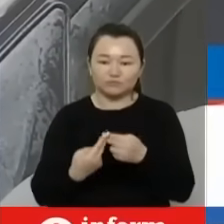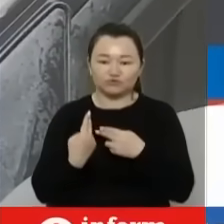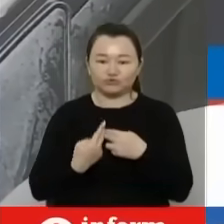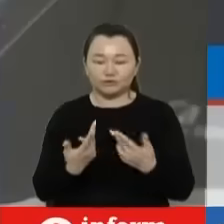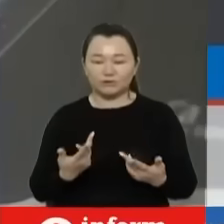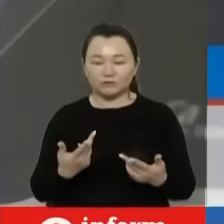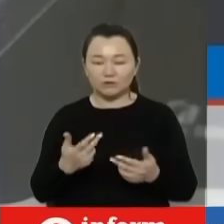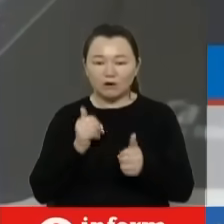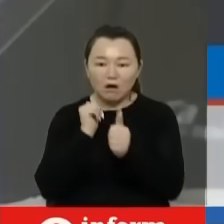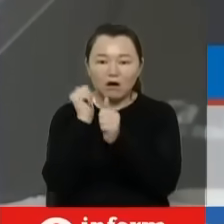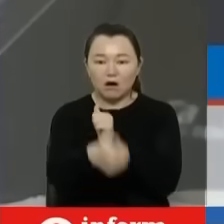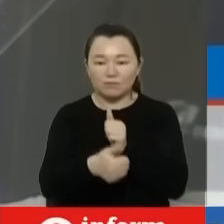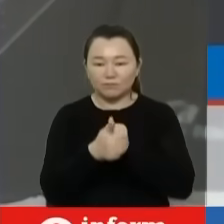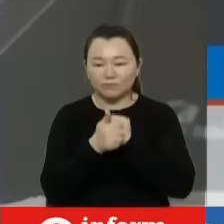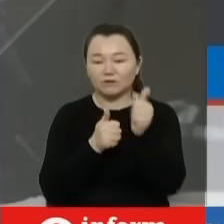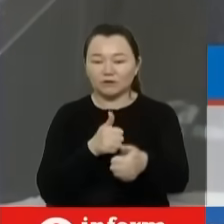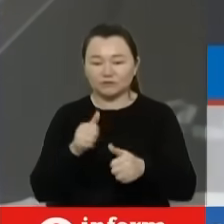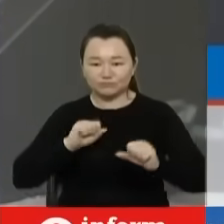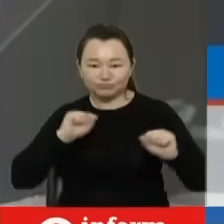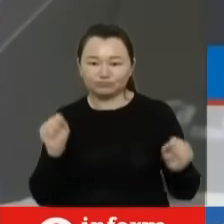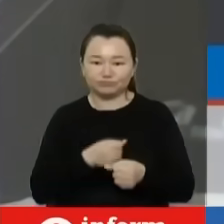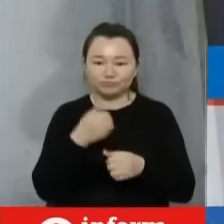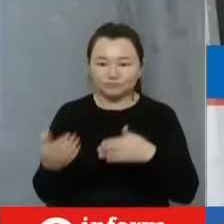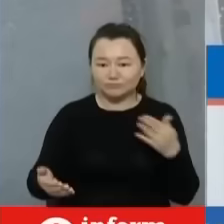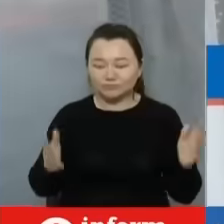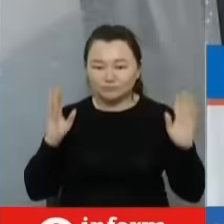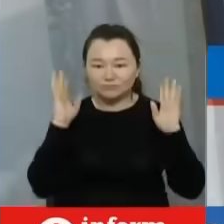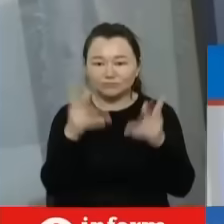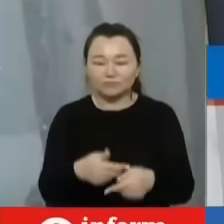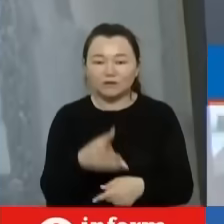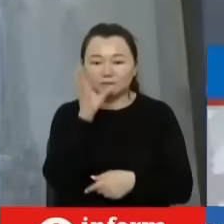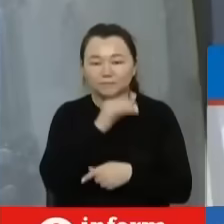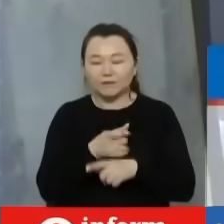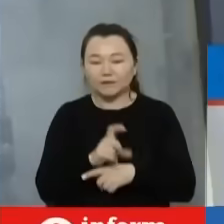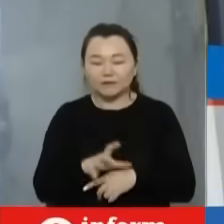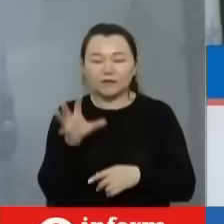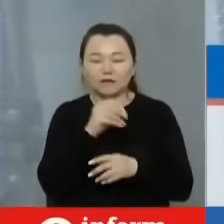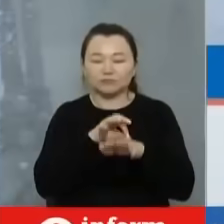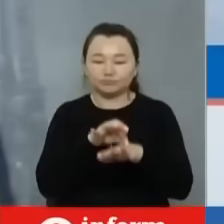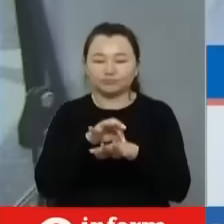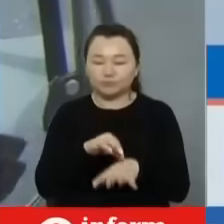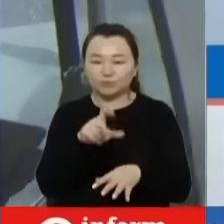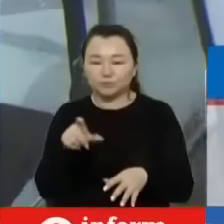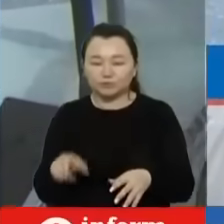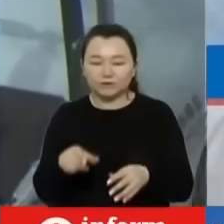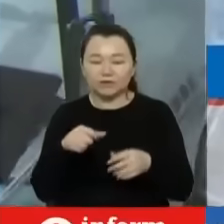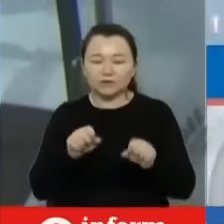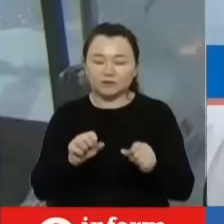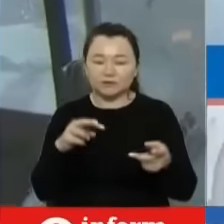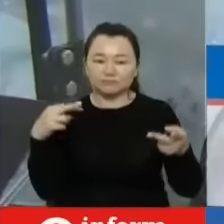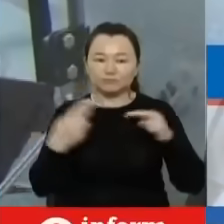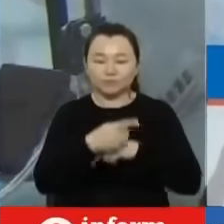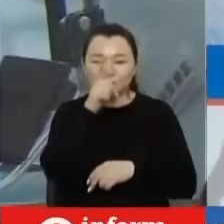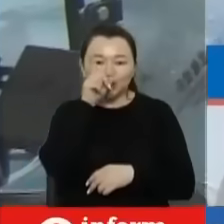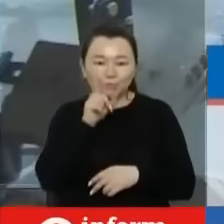агон ұрады. Біздер қатты жүреді ғой енді. Оң солты, жан жақтан. Бірнеше жылдың ішінде жеткізу қызмет үшін таптырмас көлік құралын айналған